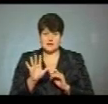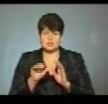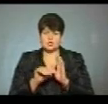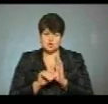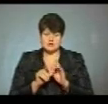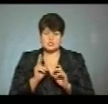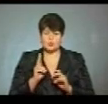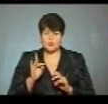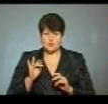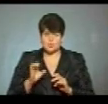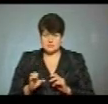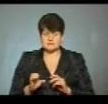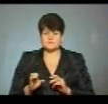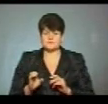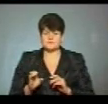курсу з